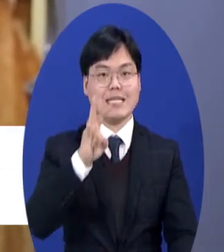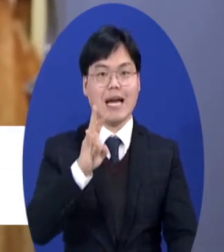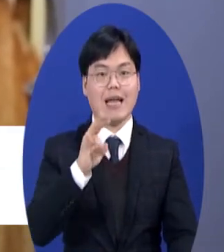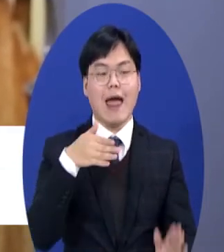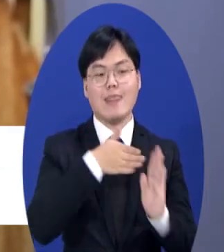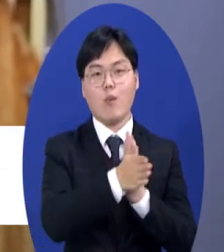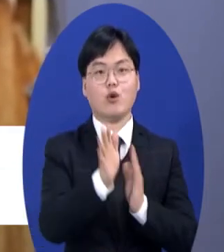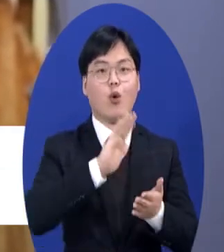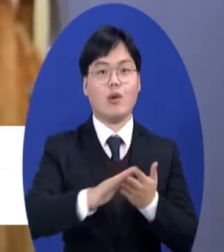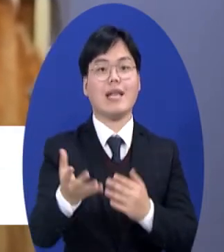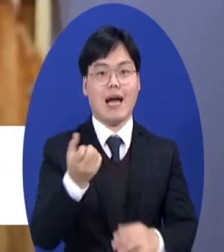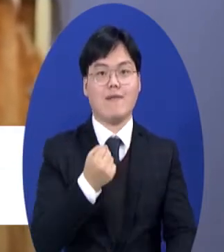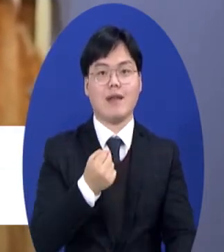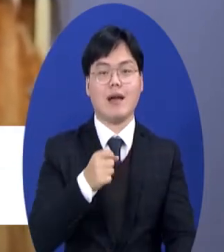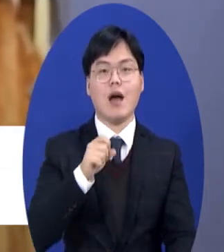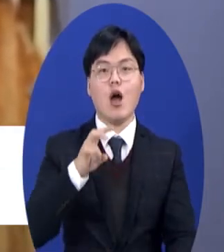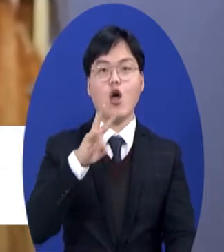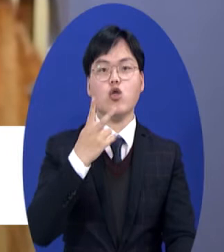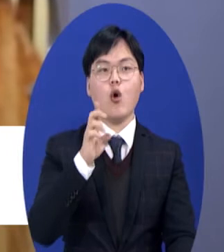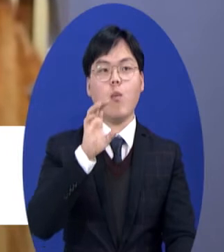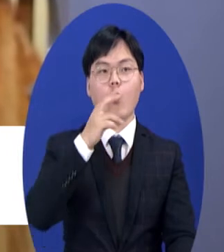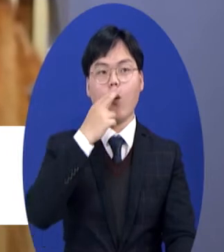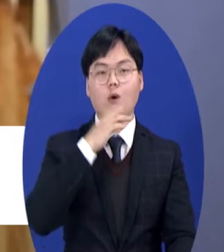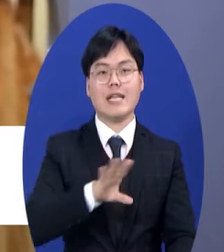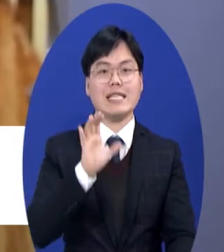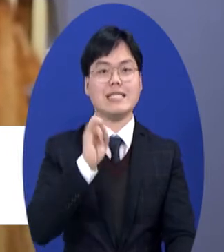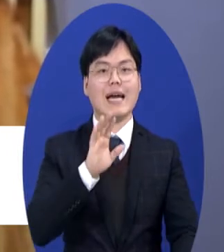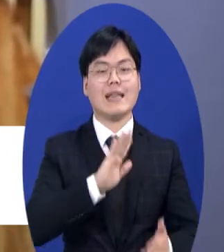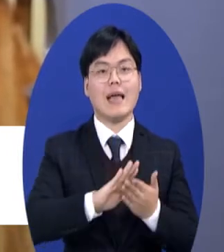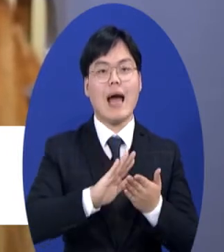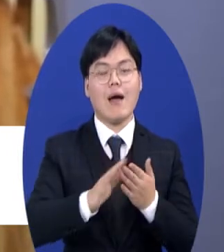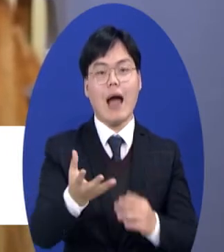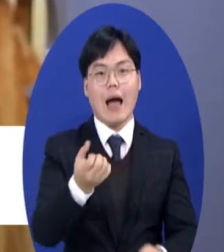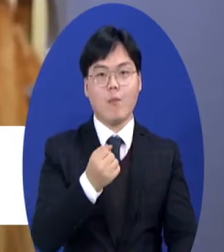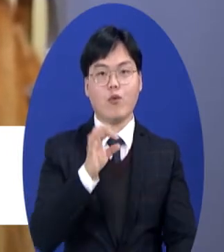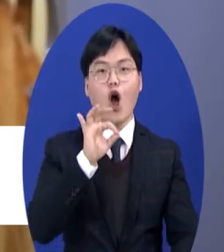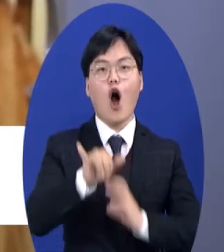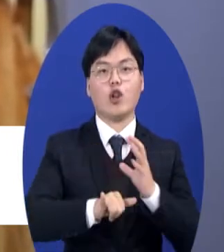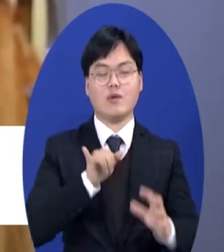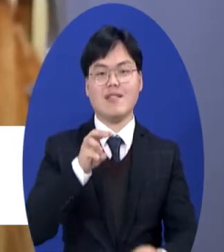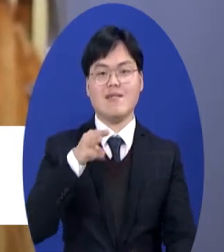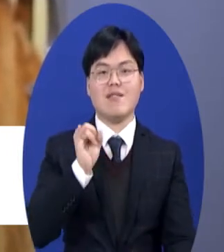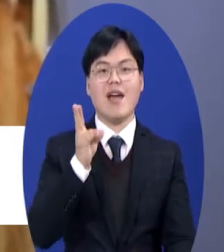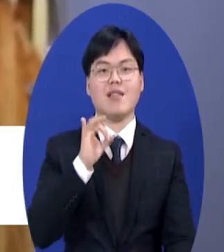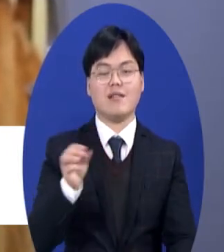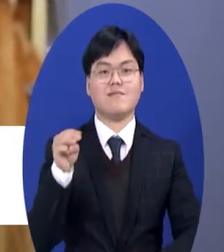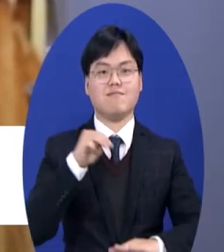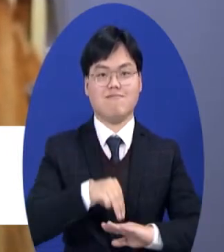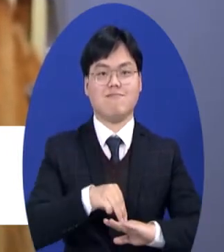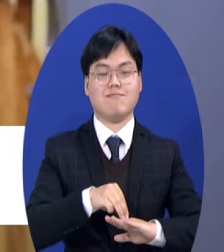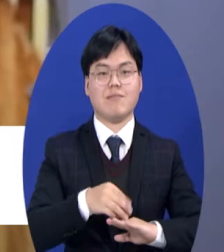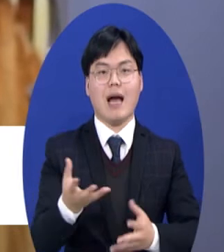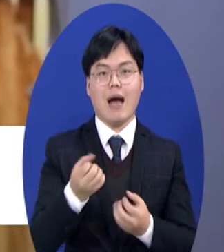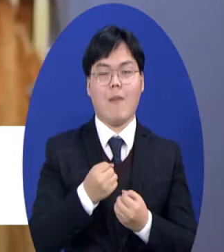авдаг. За нүби хүүхдийн сангаар дамжуулж худалдан авж байгаа энэ вакцин бол олон улсын тендерээр бол авж байгаа гэсэн үг. Тэгэхээр энд бол дэлхийн эрүүл